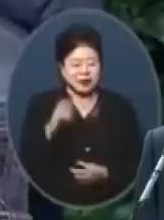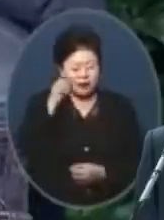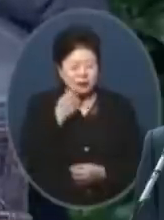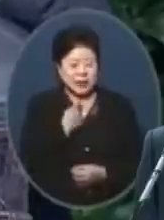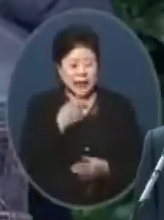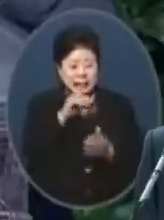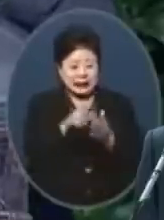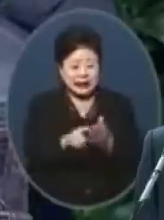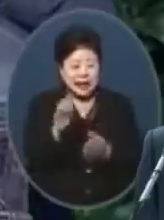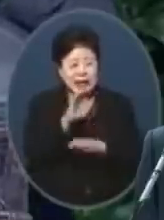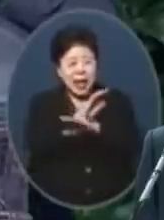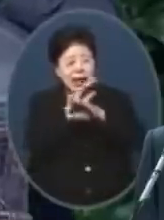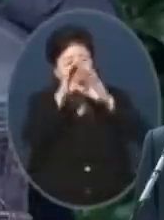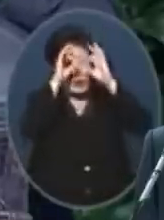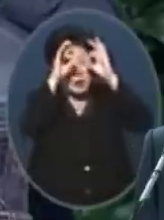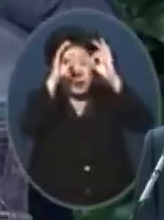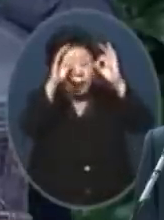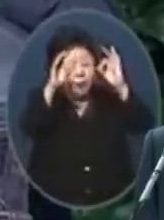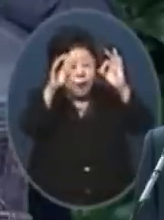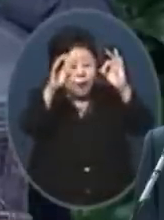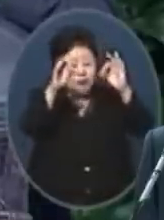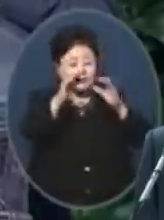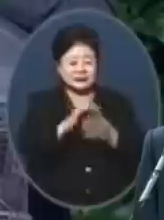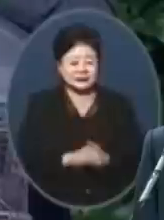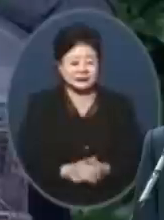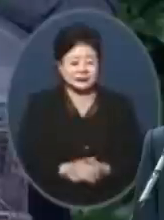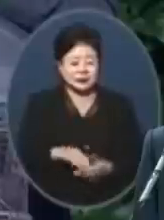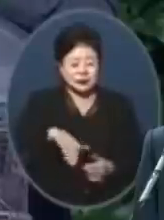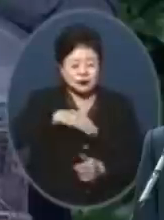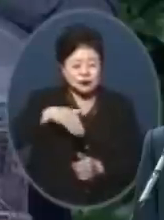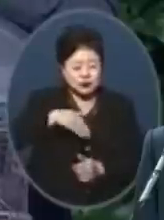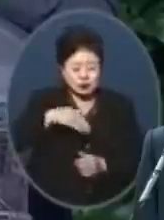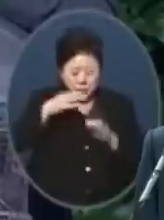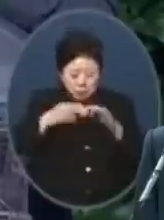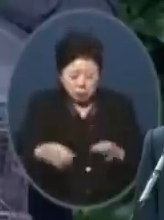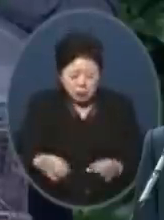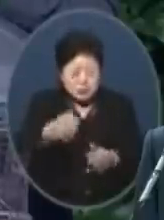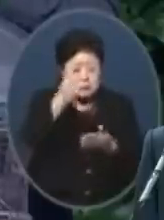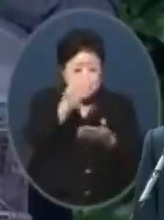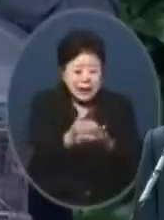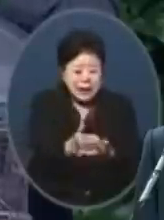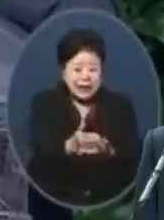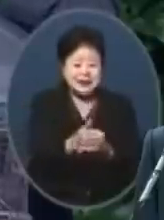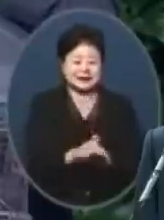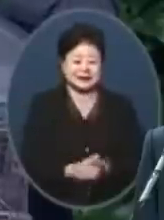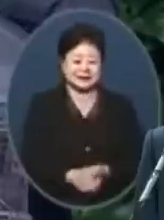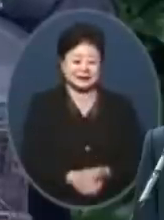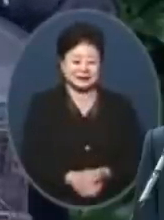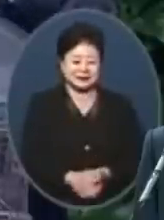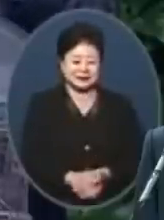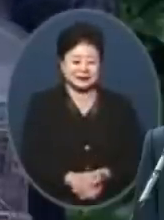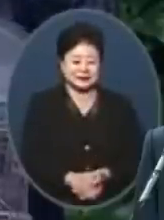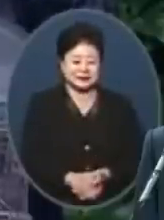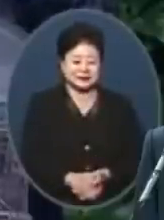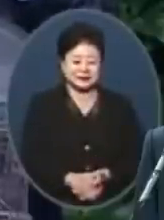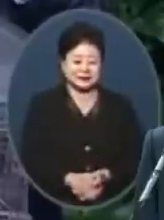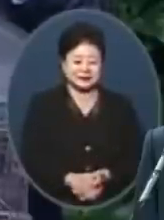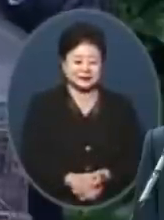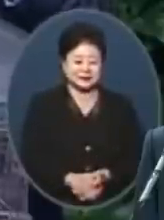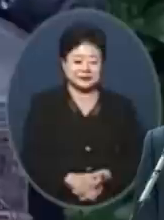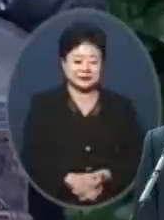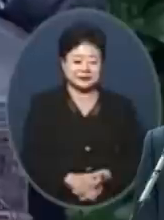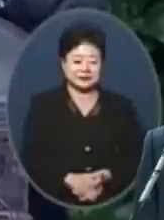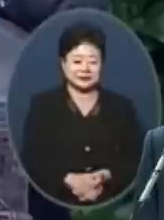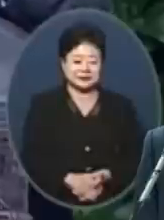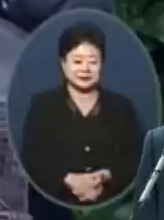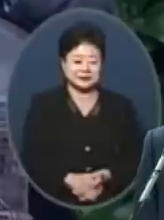때는 하늘을 쳐다보고 주위 환경을 쳐다보지 말아야 됩니다. So when difficulties come,